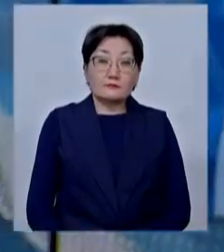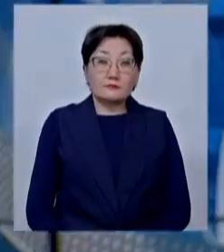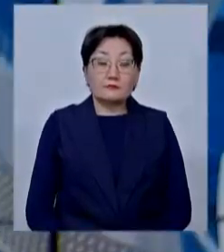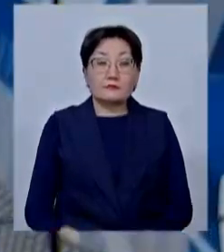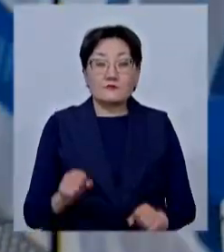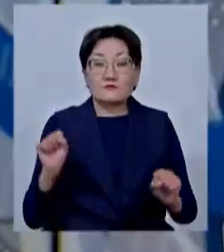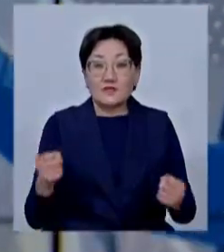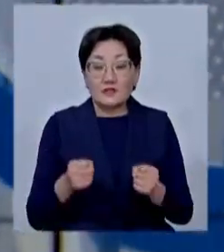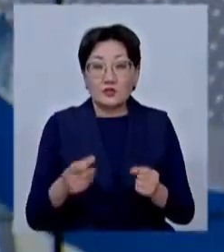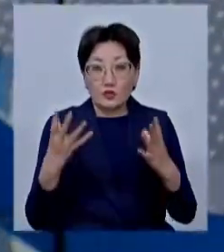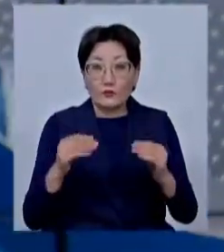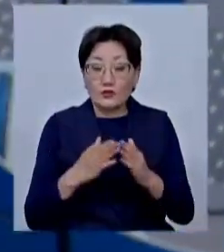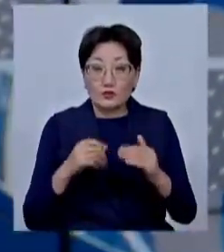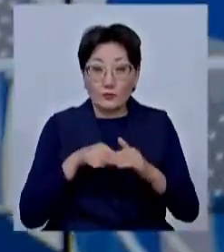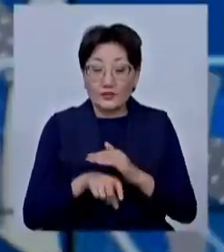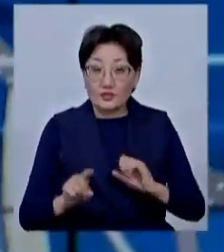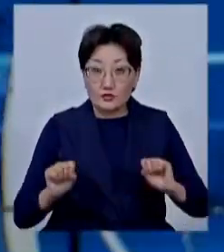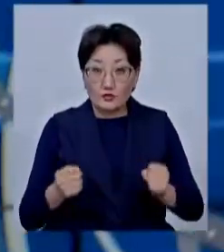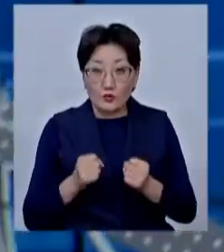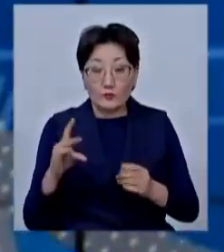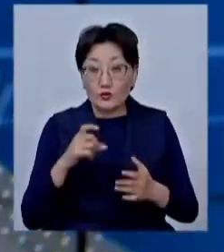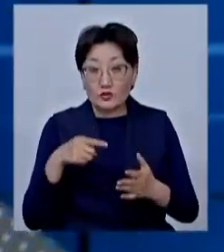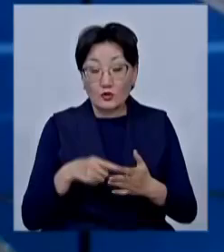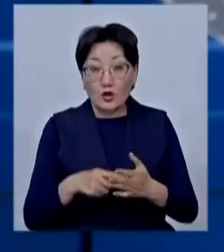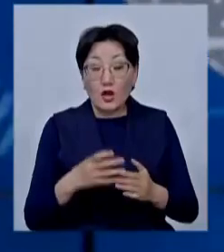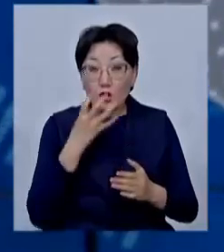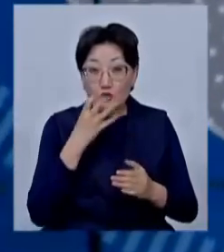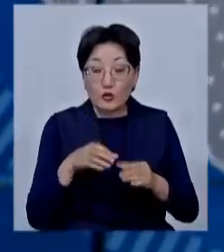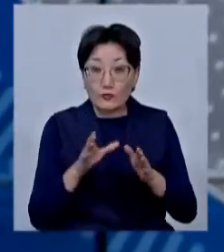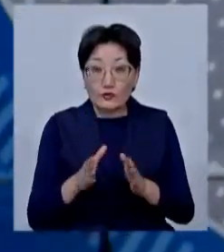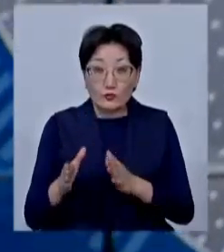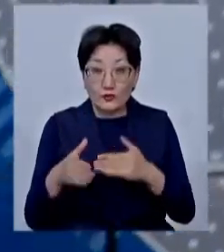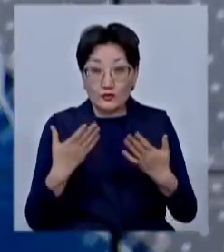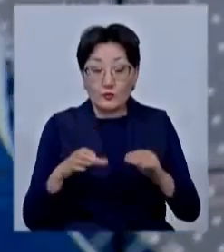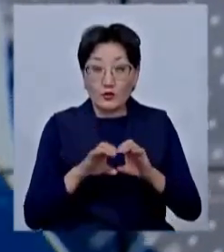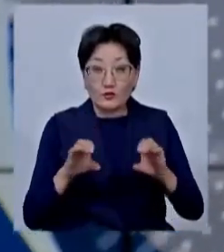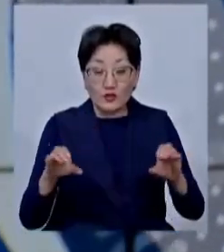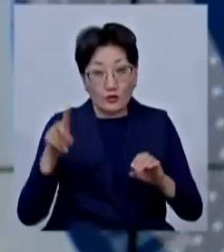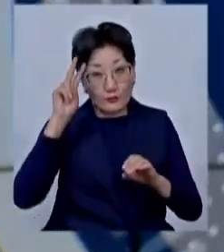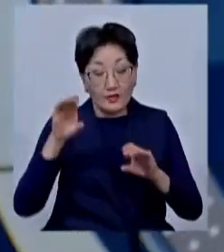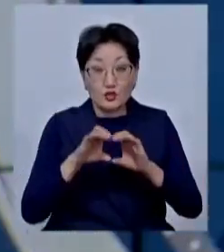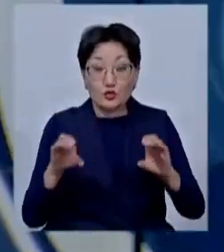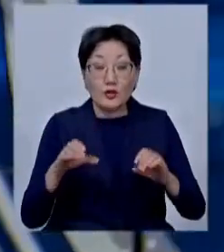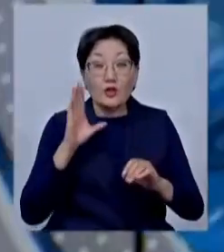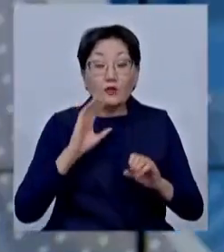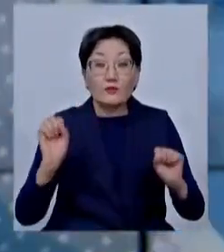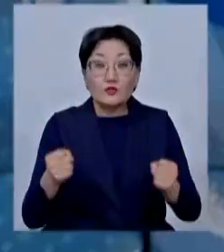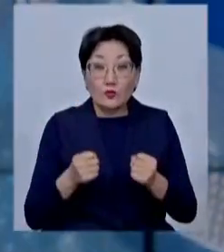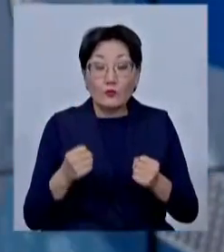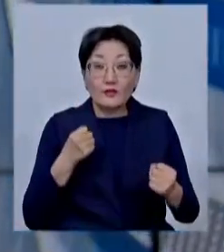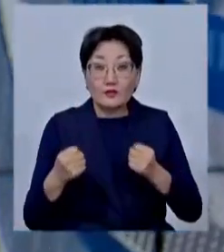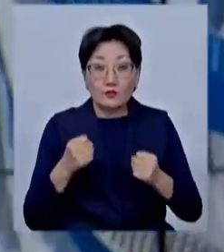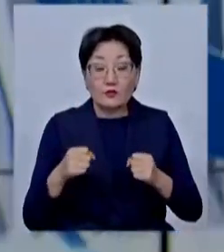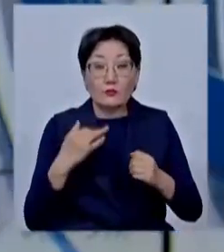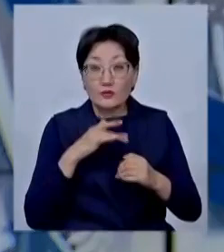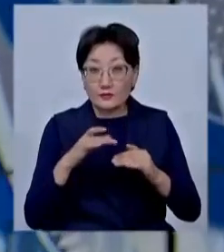Қытымыр қыста үй ішінде тоңып отырмыз. Елордада жылыту жүйесі жоқ, құбырлар мен кәріз жүйелеріндегі суы қатып қалған көп